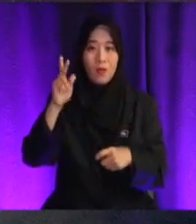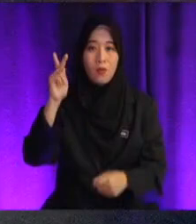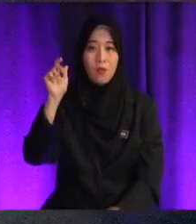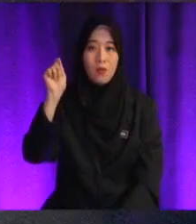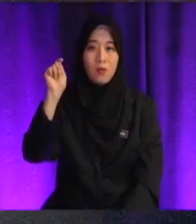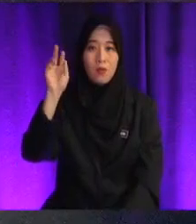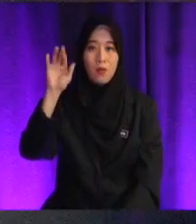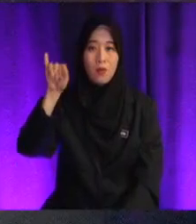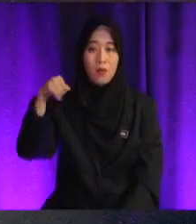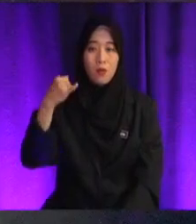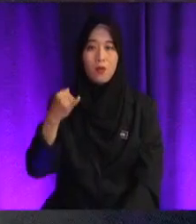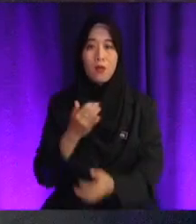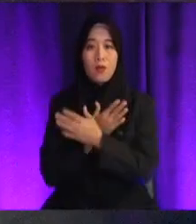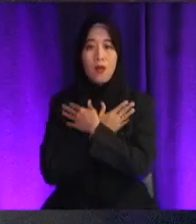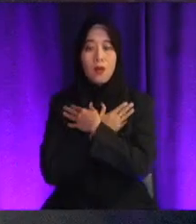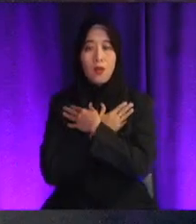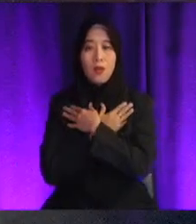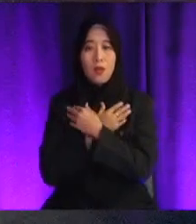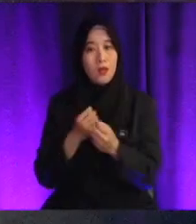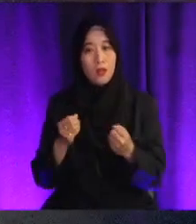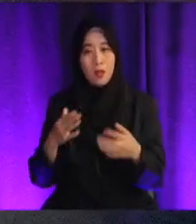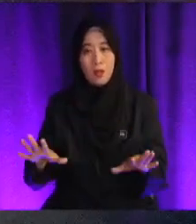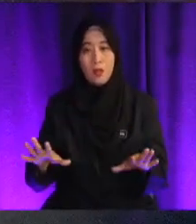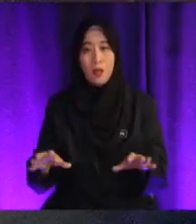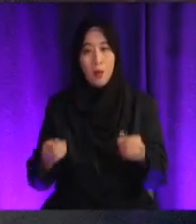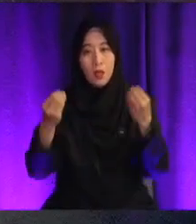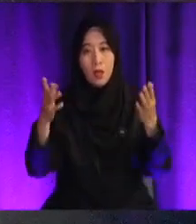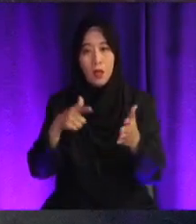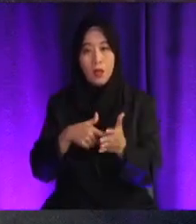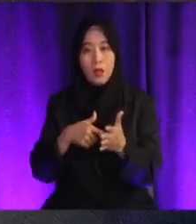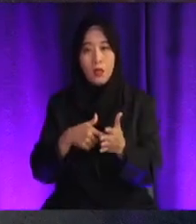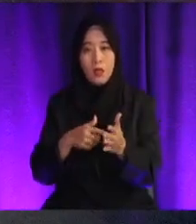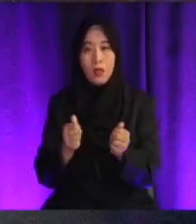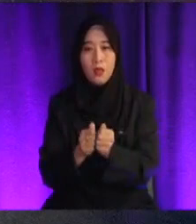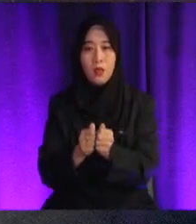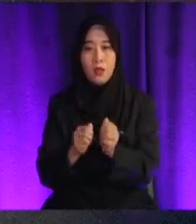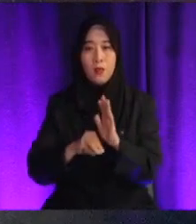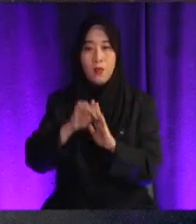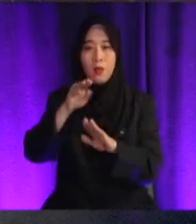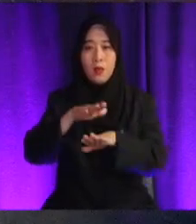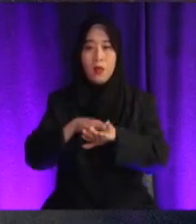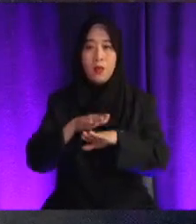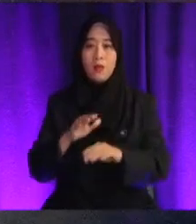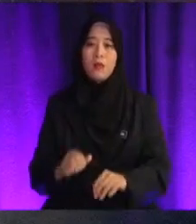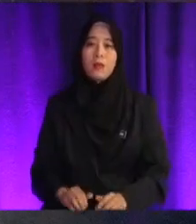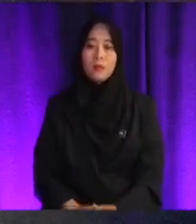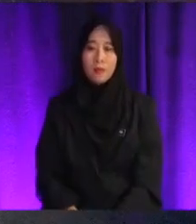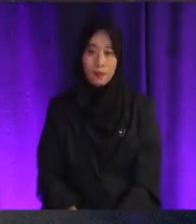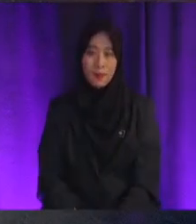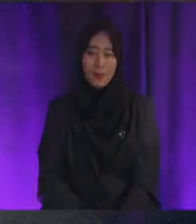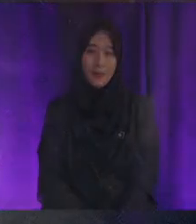ini banyak lagi cikgu nak kongsikan kepada anda semua yang selepas ini dalam Menengah Atas.